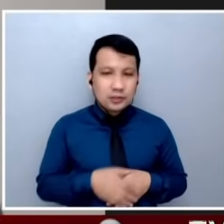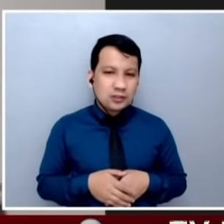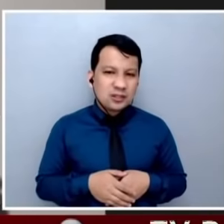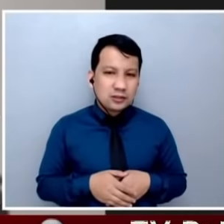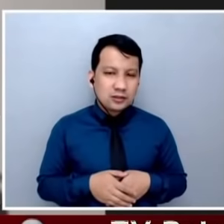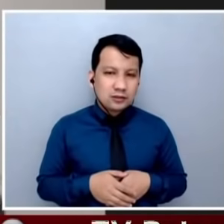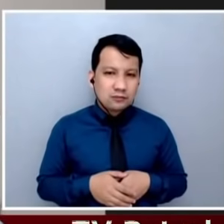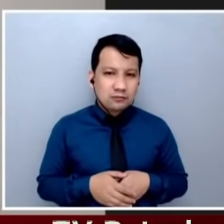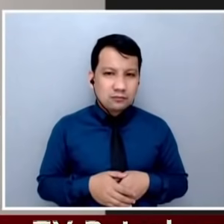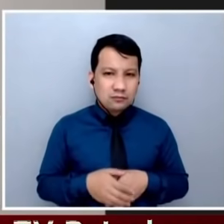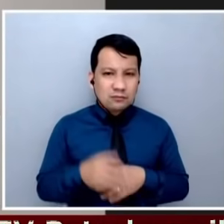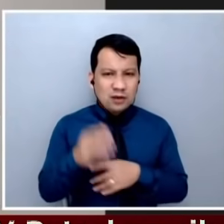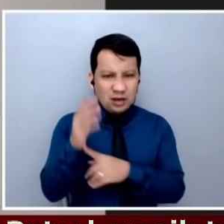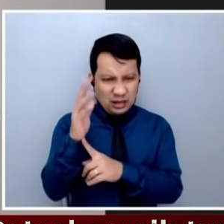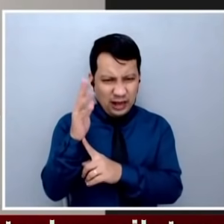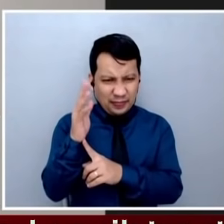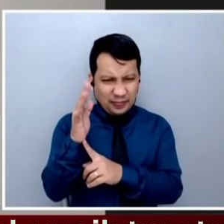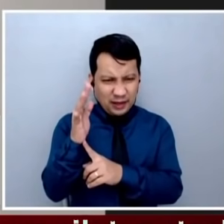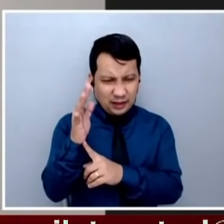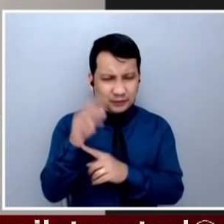candle. Tapos,